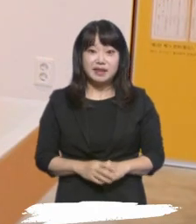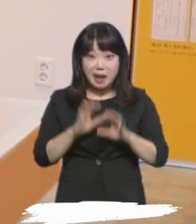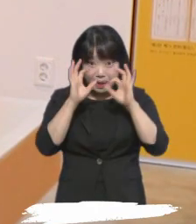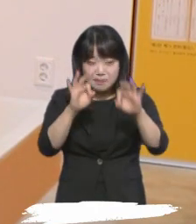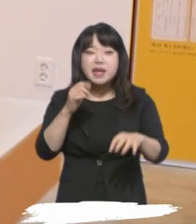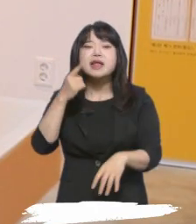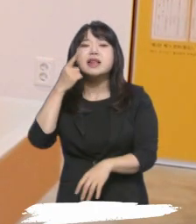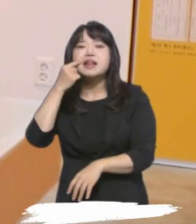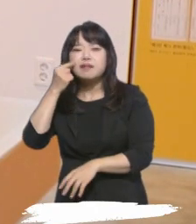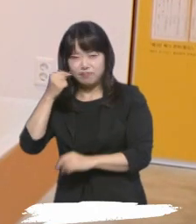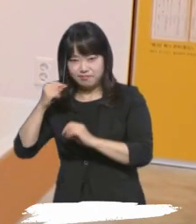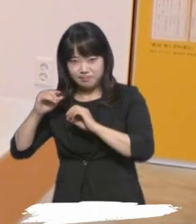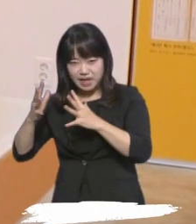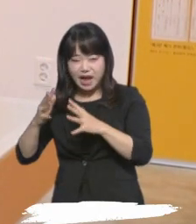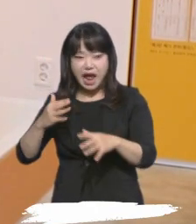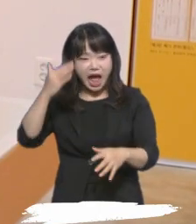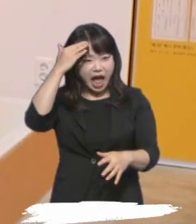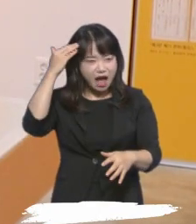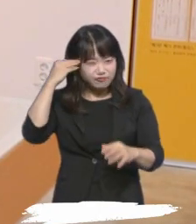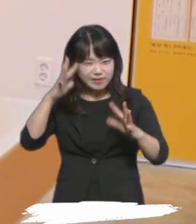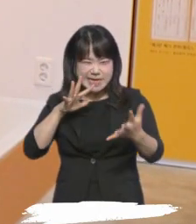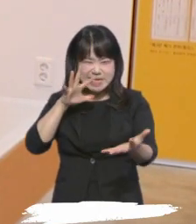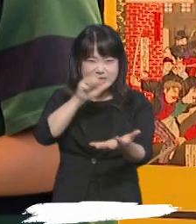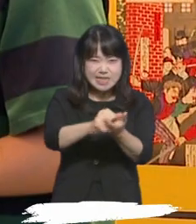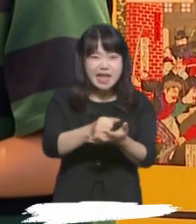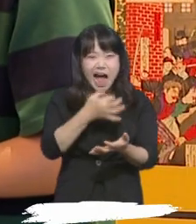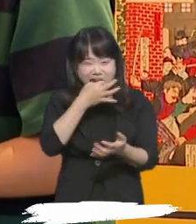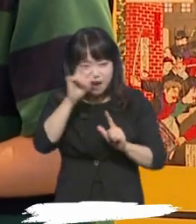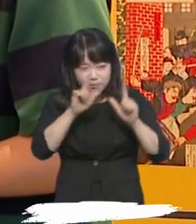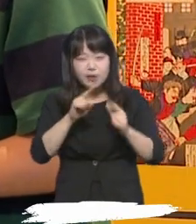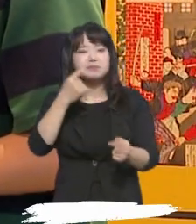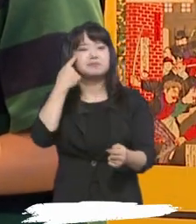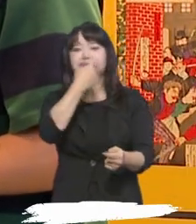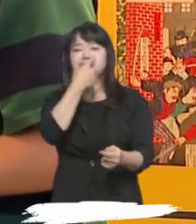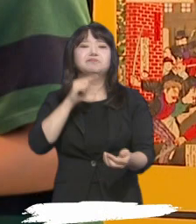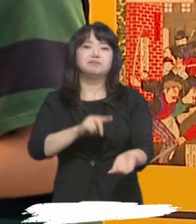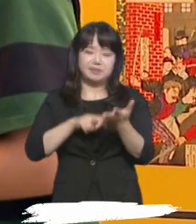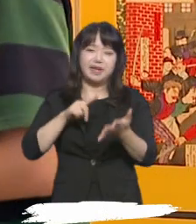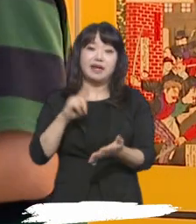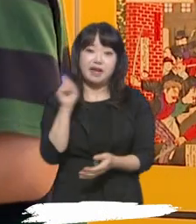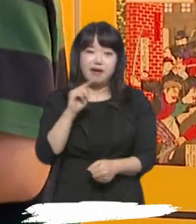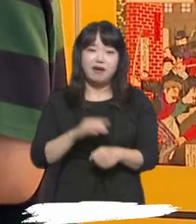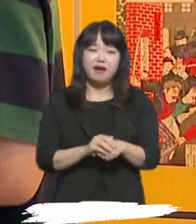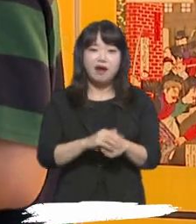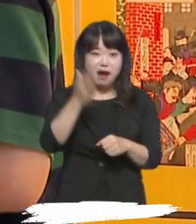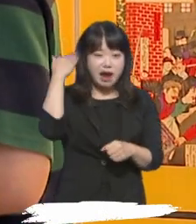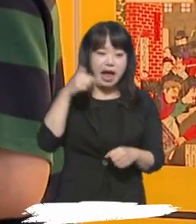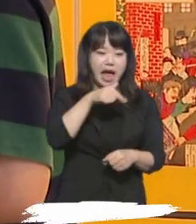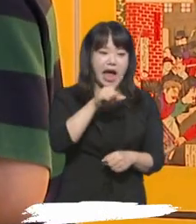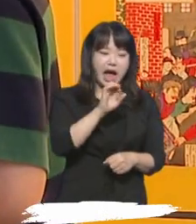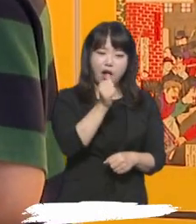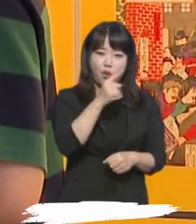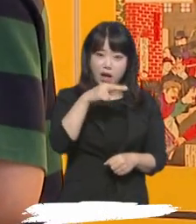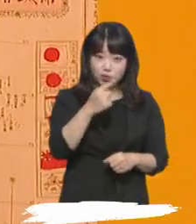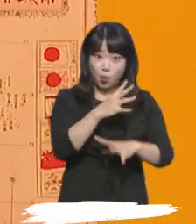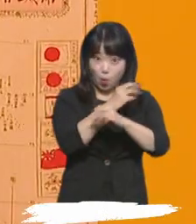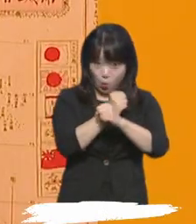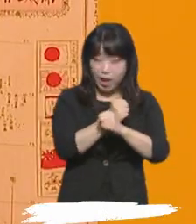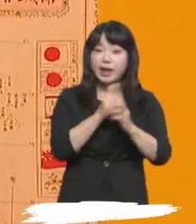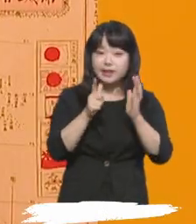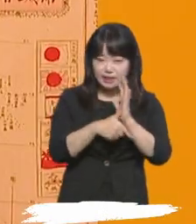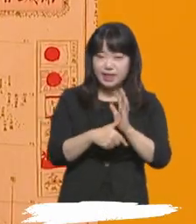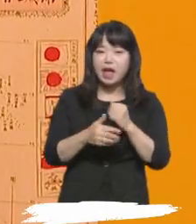일제의 한반도 점령 탐욕이 고스란히 드러납니다. 청일전쟁 이전 광화도 조약에서 일본이 가지고 간